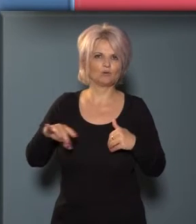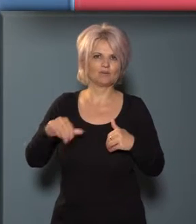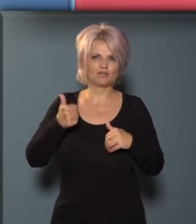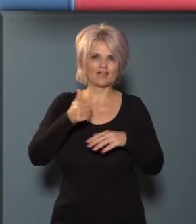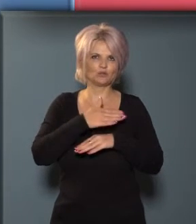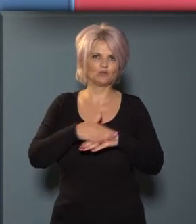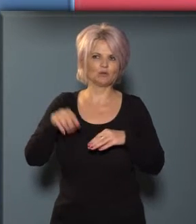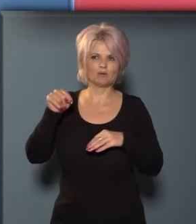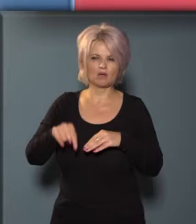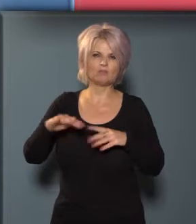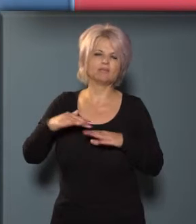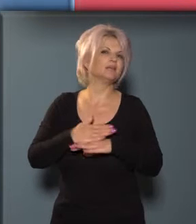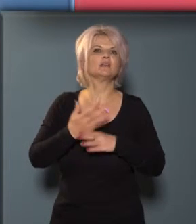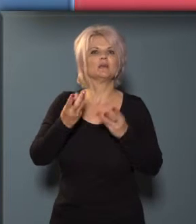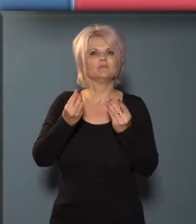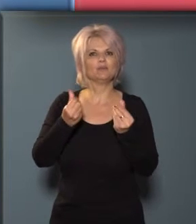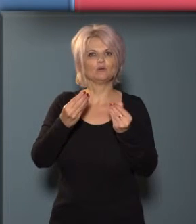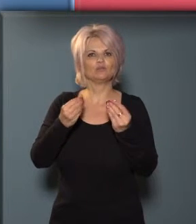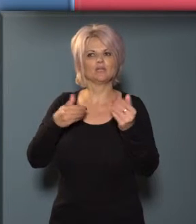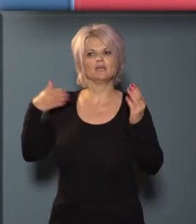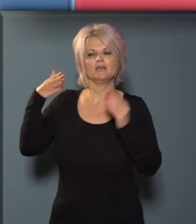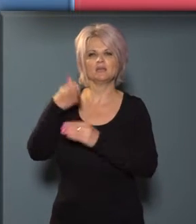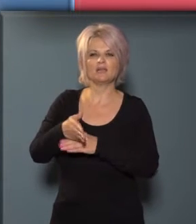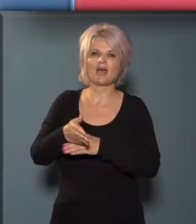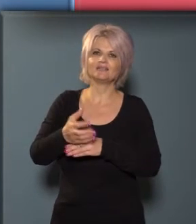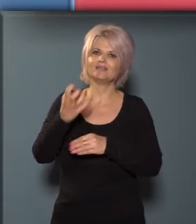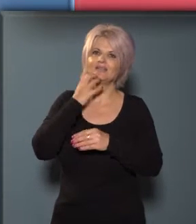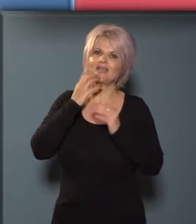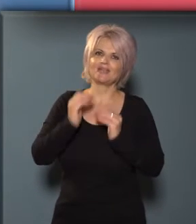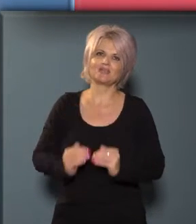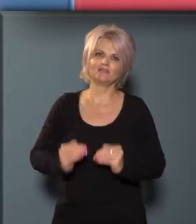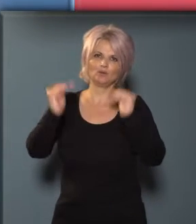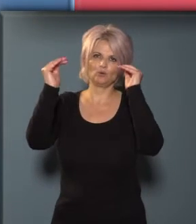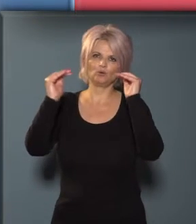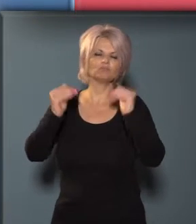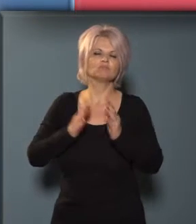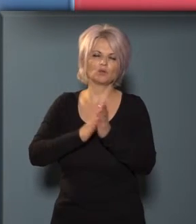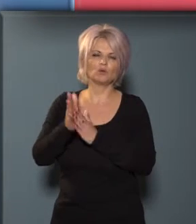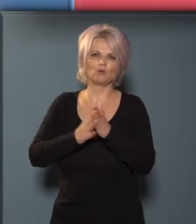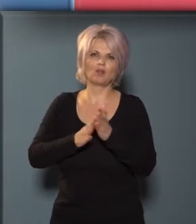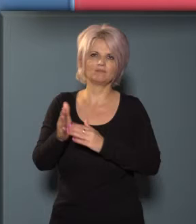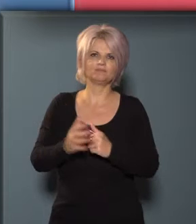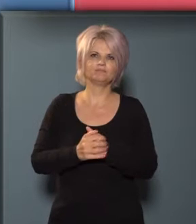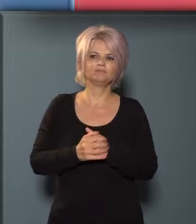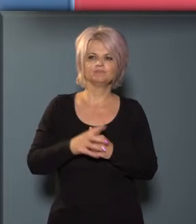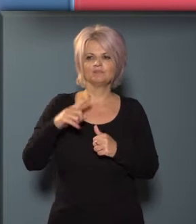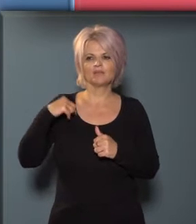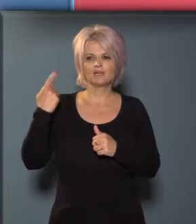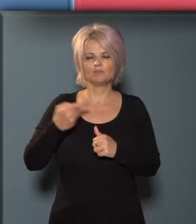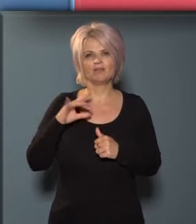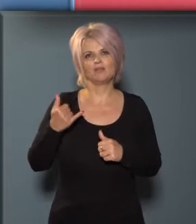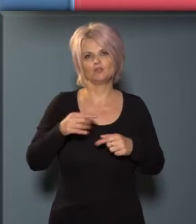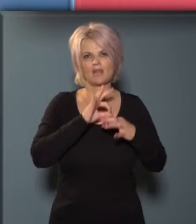elsősorban abban, hogy a minőség iránti igény megnövekszik, és ezt csak üdvözölni tudjuk. Mi is